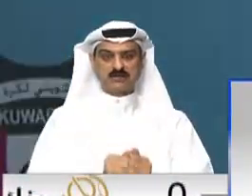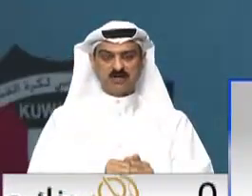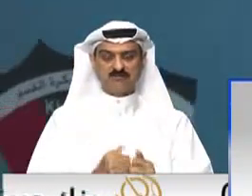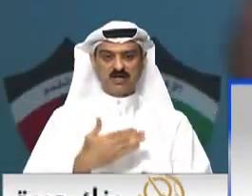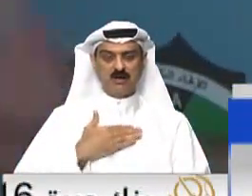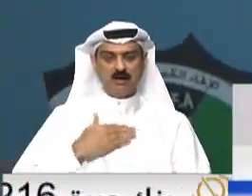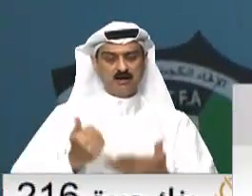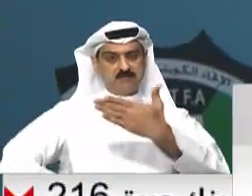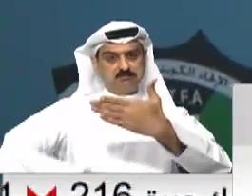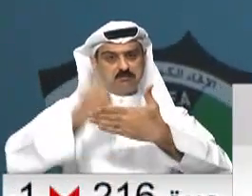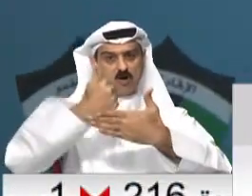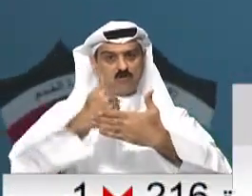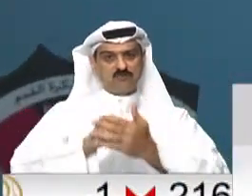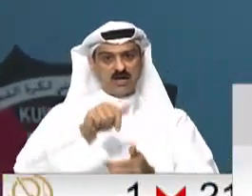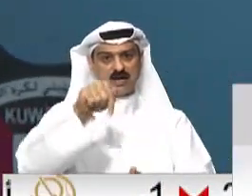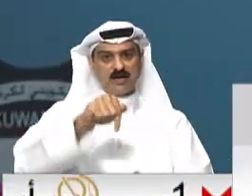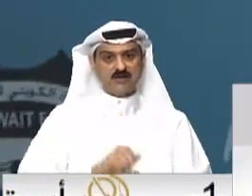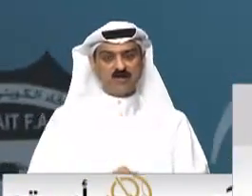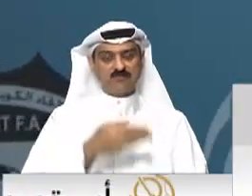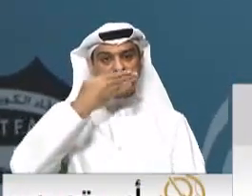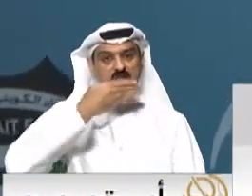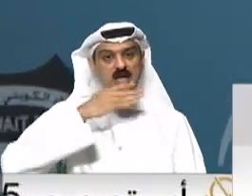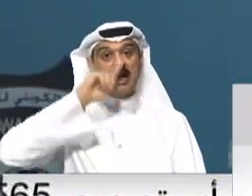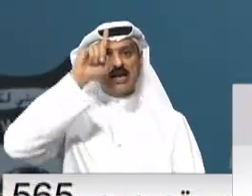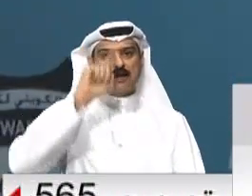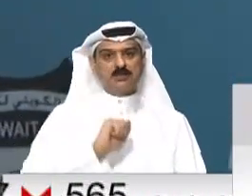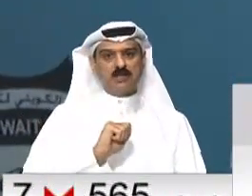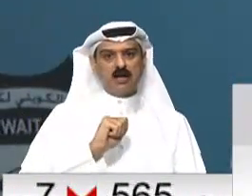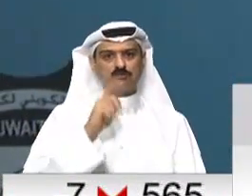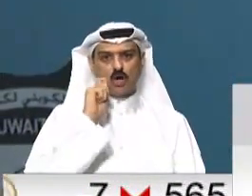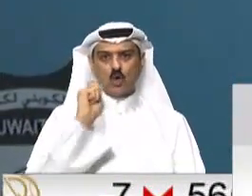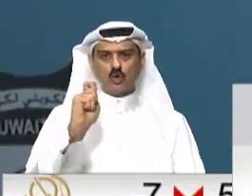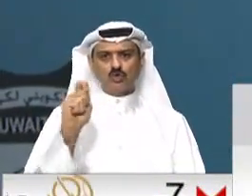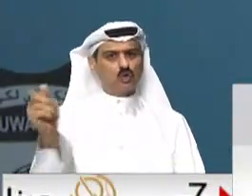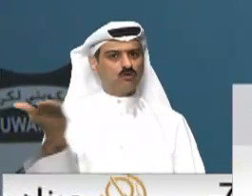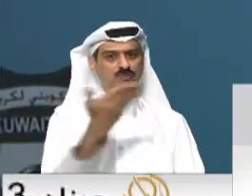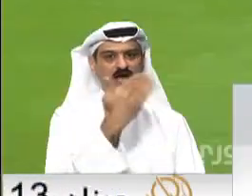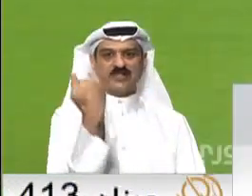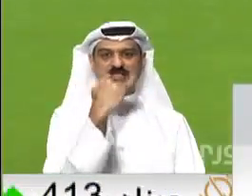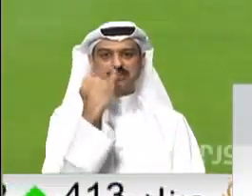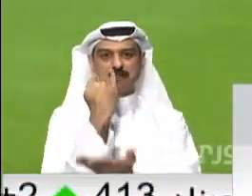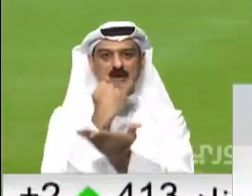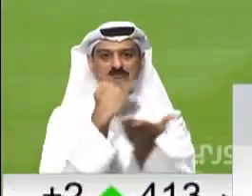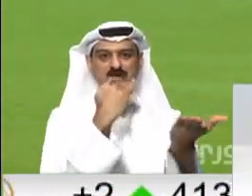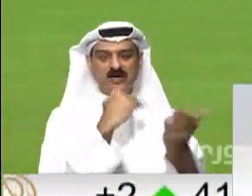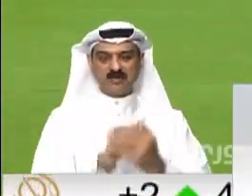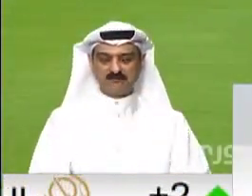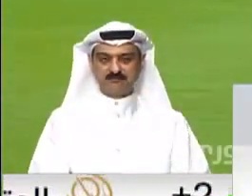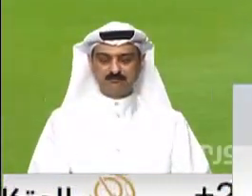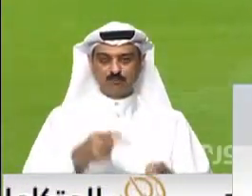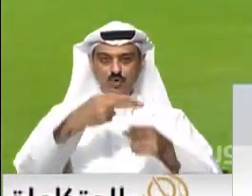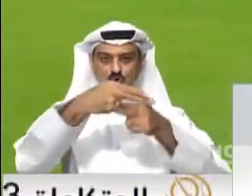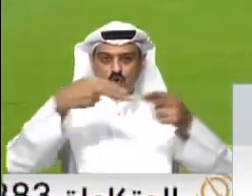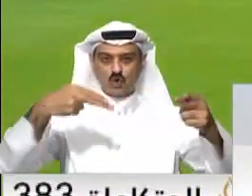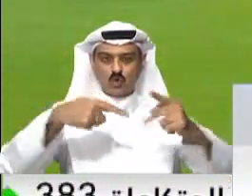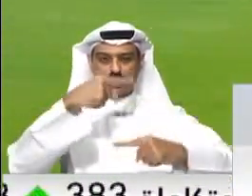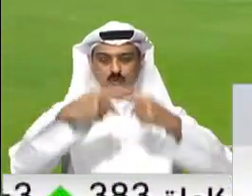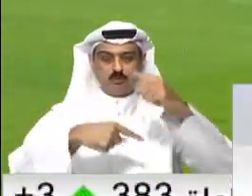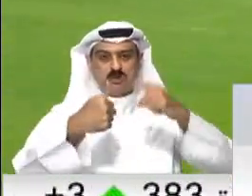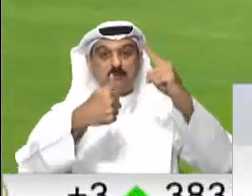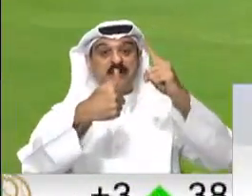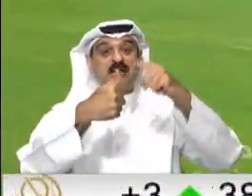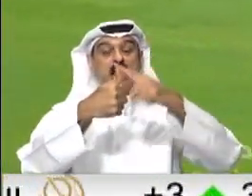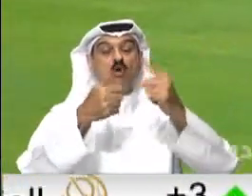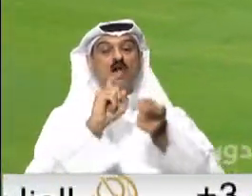تتخوف في المباراه اللي عقبها بس الحمد لله لاعبين الرجال ما قصر والحمد لله على الفوز اليوم الكويت يستمر في صداره دوله زين